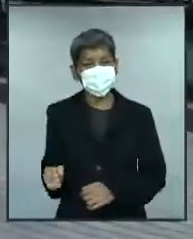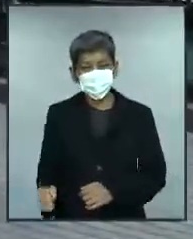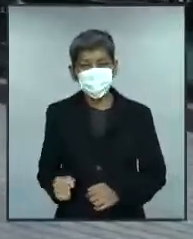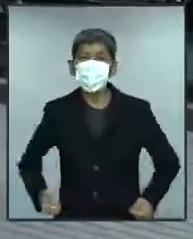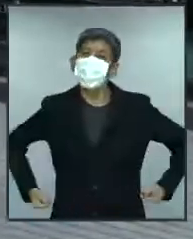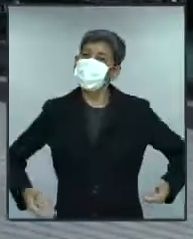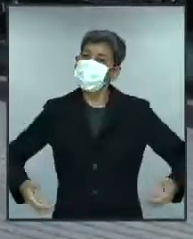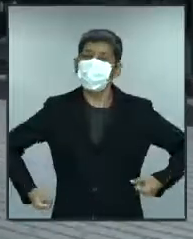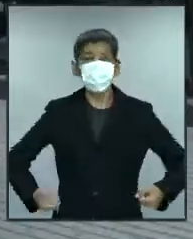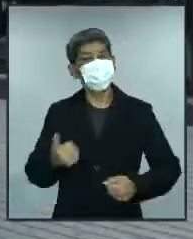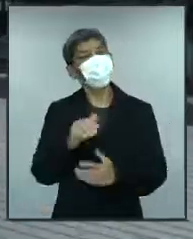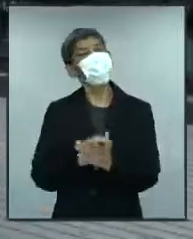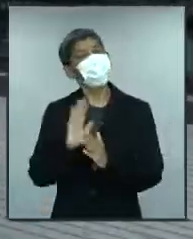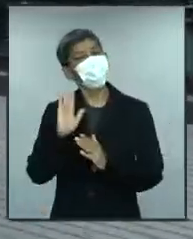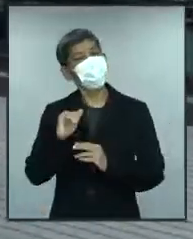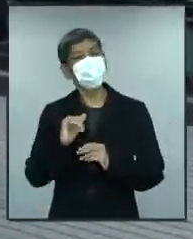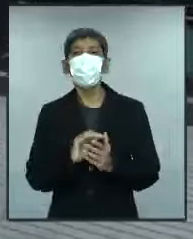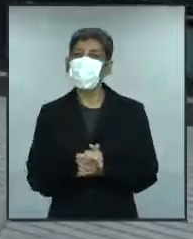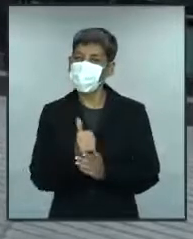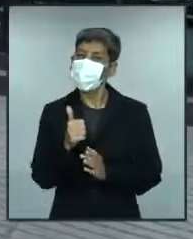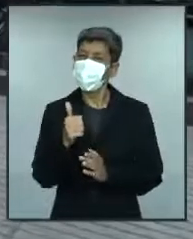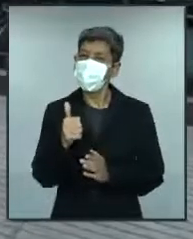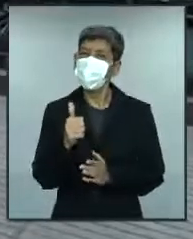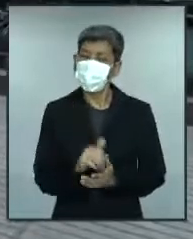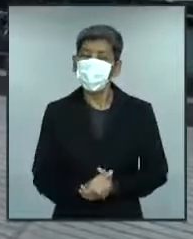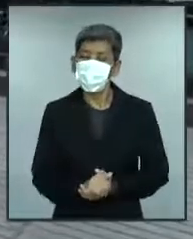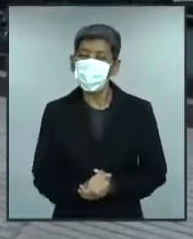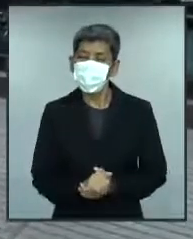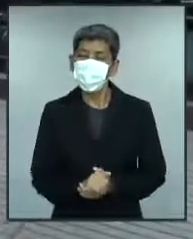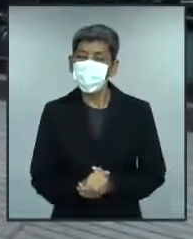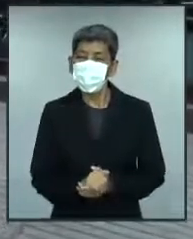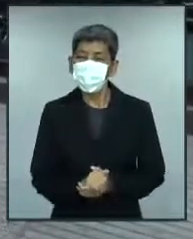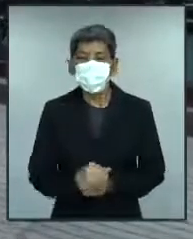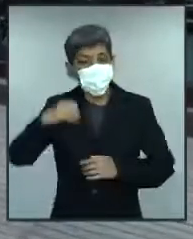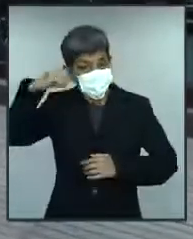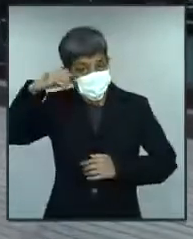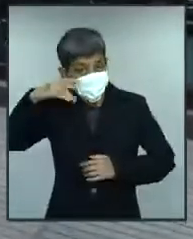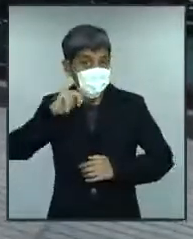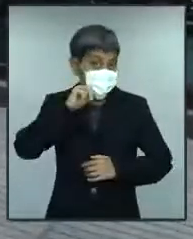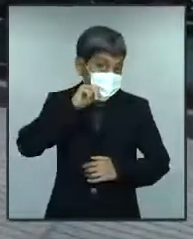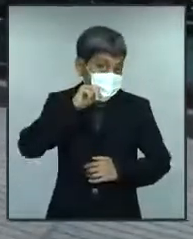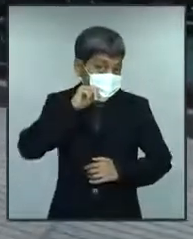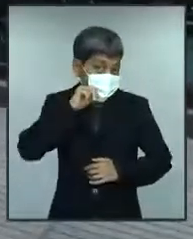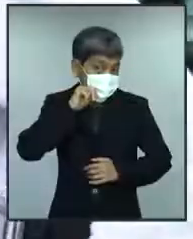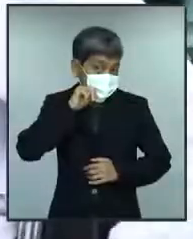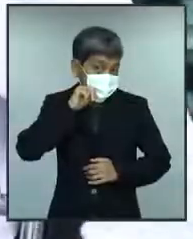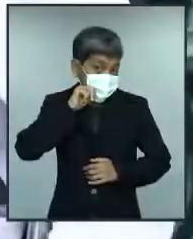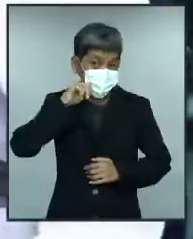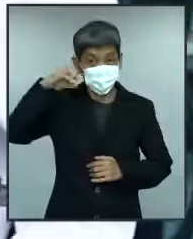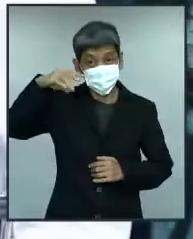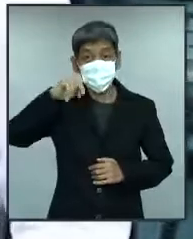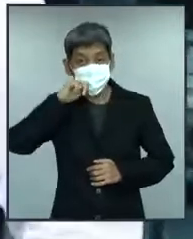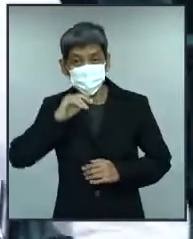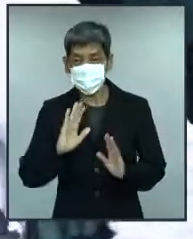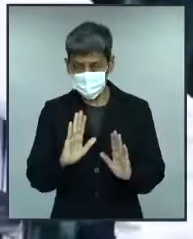แค่นี้เอง ใช่ครับ ง่ายมากเลย ใช ่แล้วในเรื่องของไฟฟ้ากับน้ำ ไฟฟ้